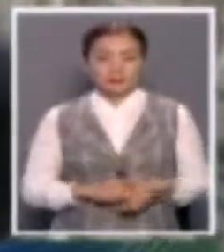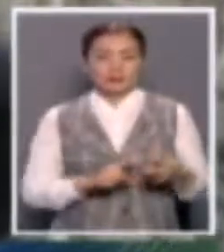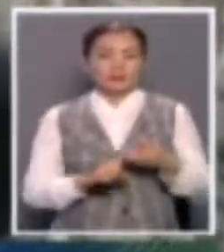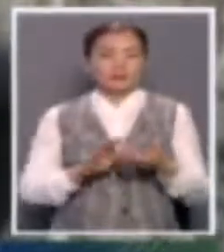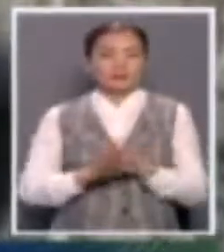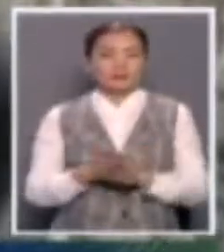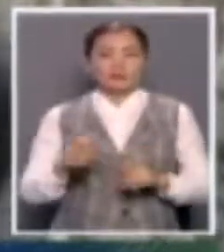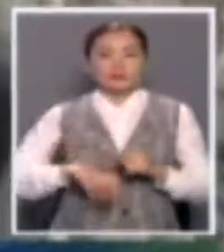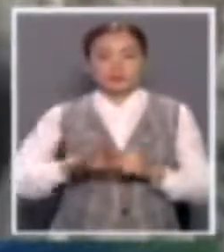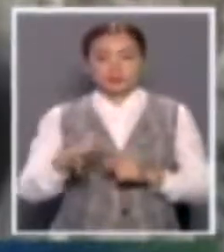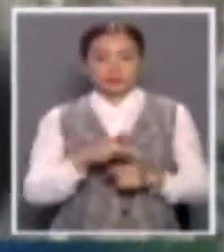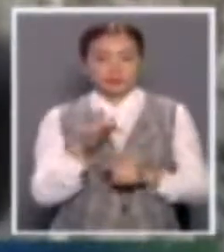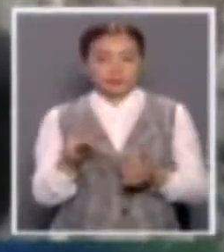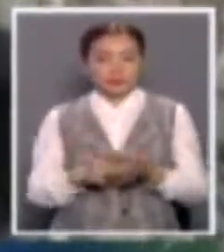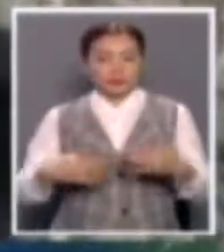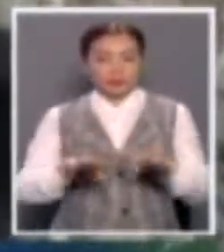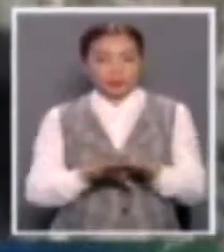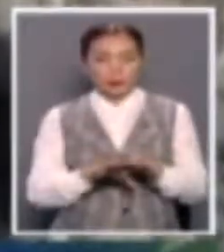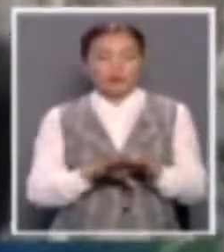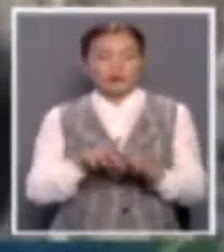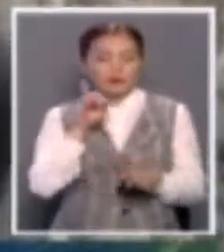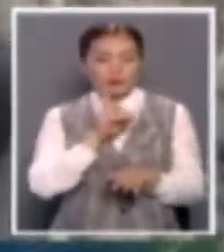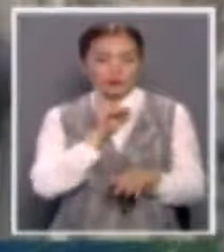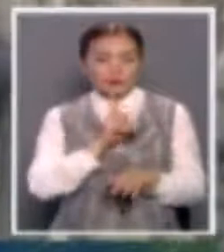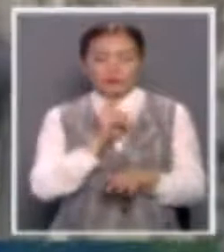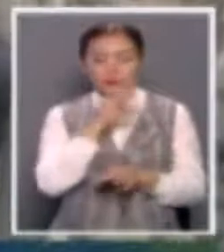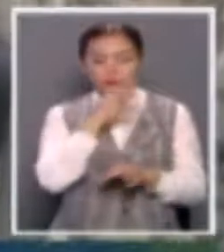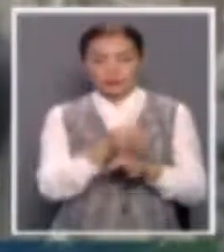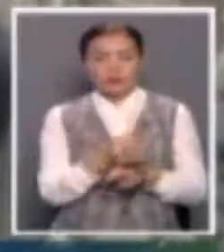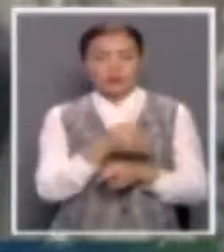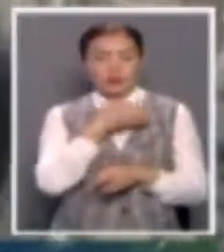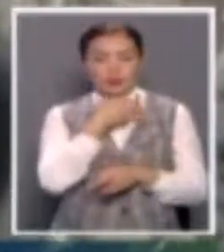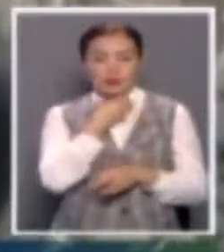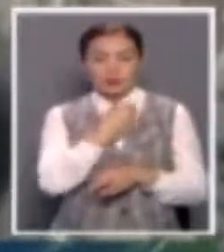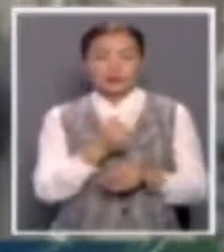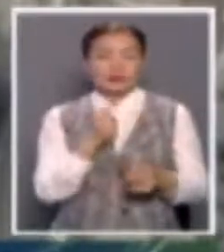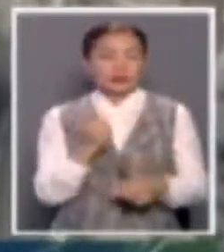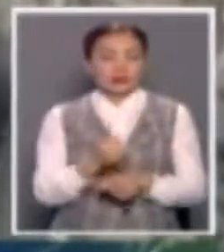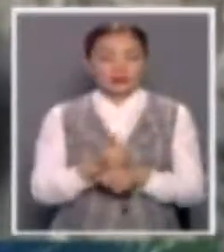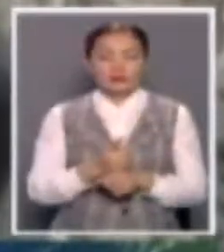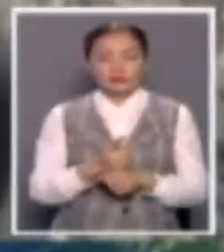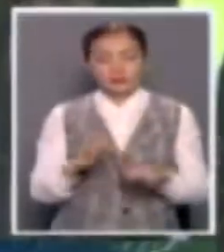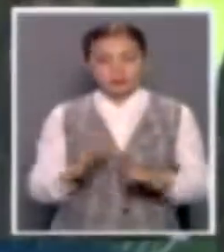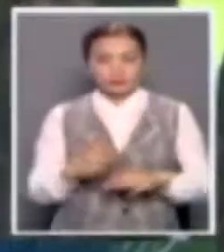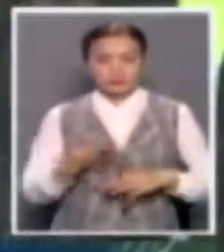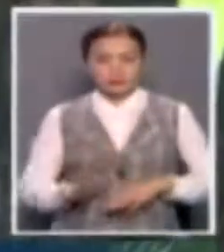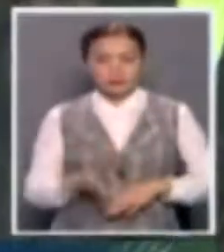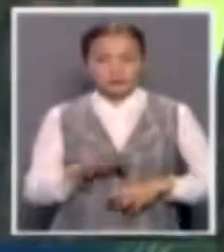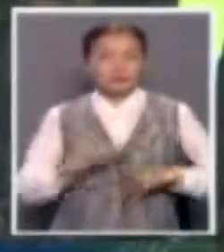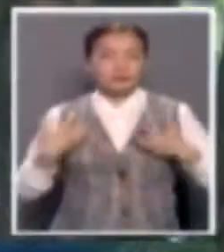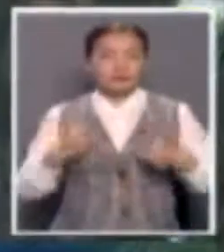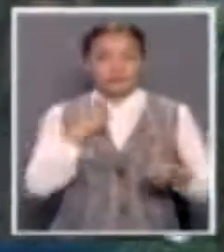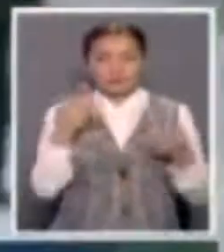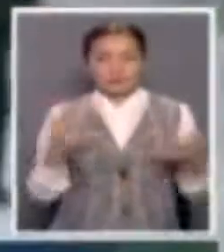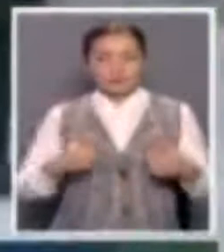бүгінгі күні қала жабылады деп ондай сіздерге айта алмаймын. Бүгінгі күні тек шектеу шараларымен ғана тоқталып отырмыз. Саулық